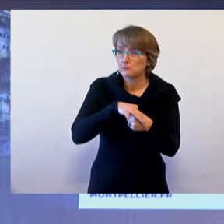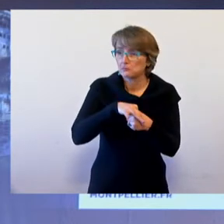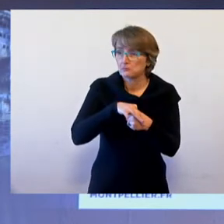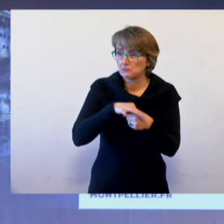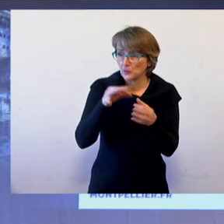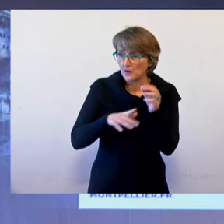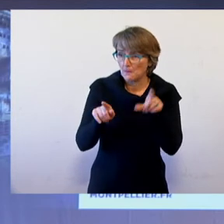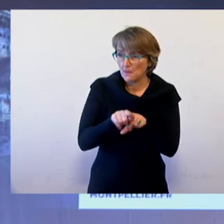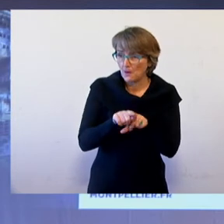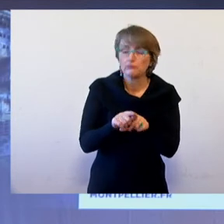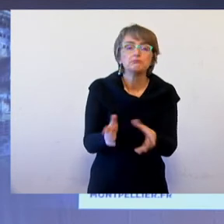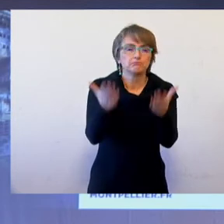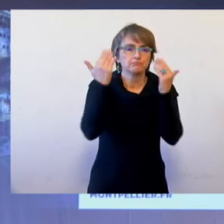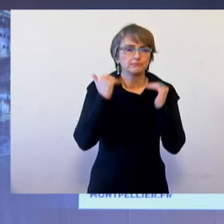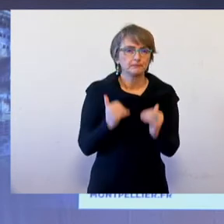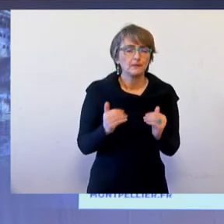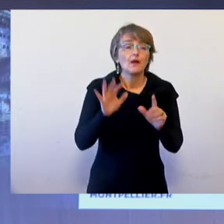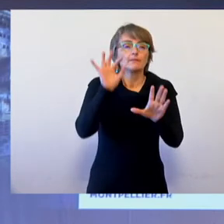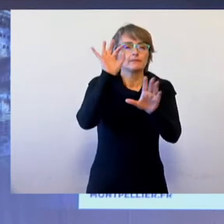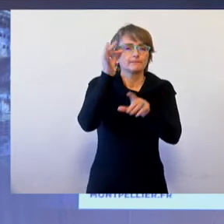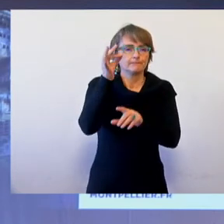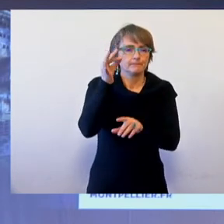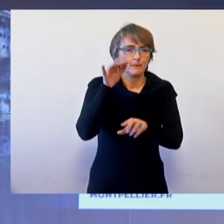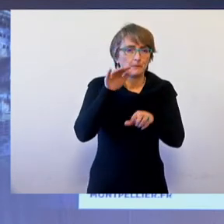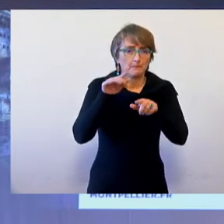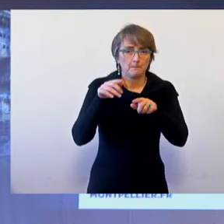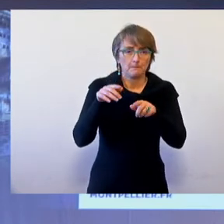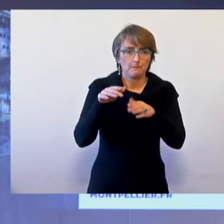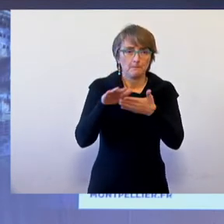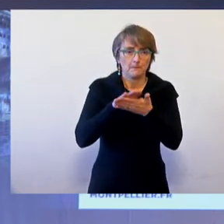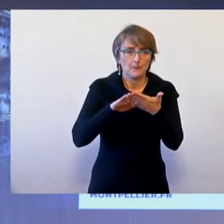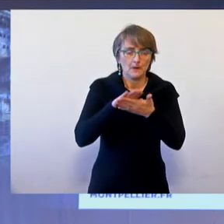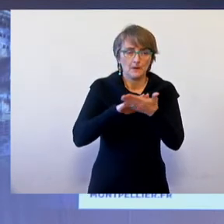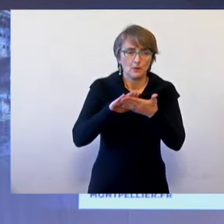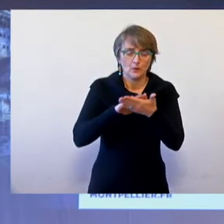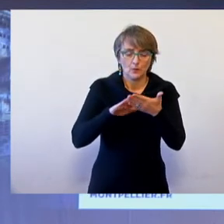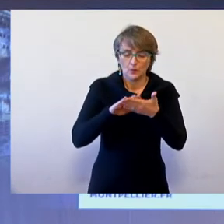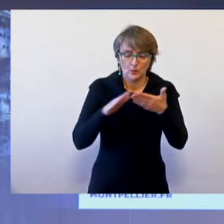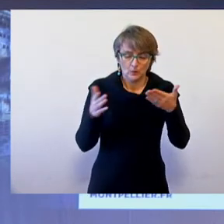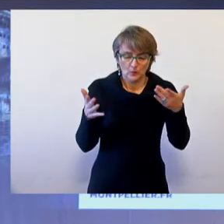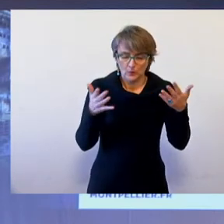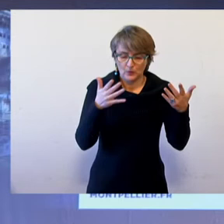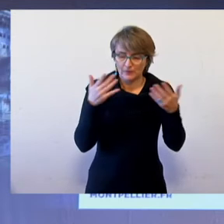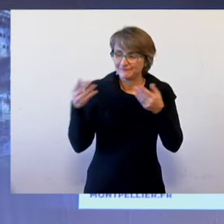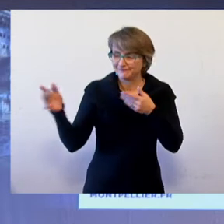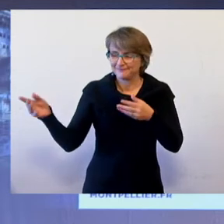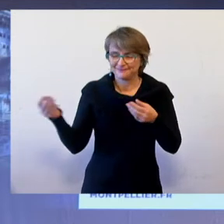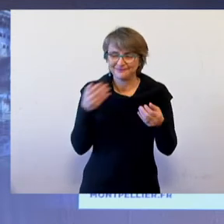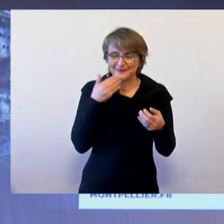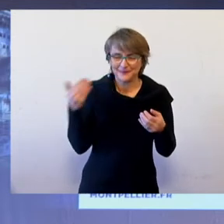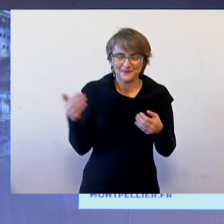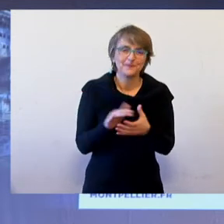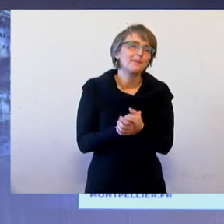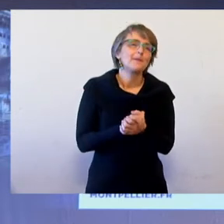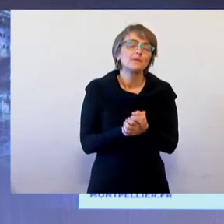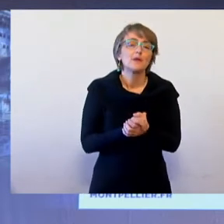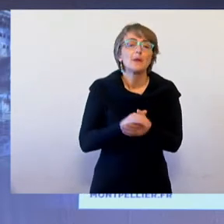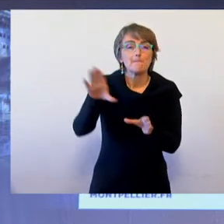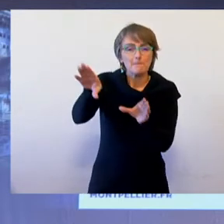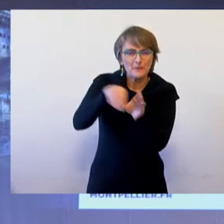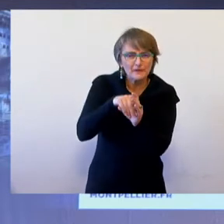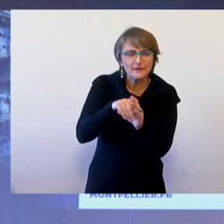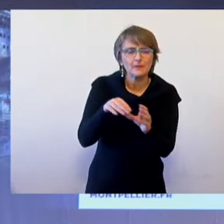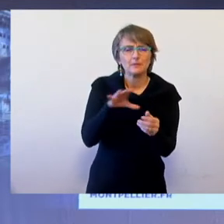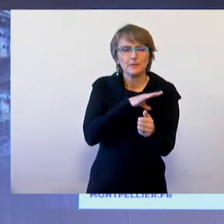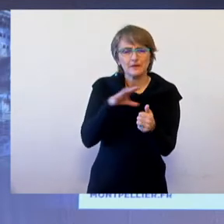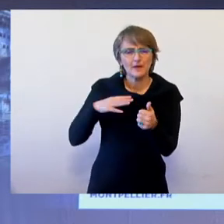vote. Même vote. Ah oui, pardon, excusez-moi, j'ai pas pris le bon truc. Merci. Donc, ne prennent pas part au vote, Mme Akbar